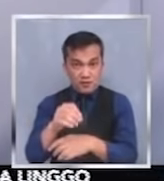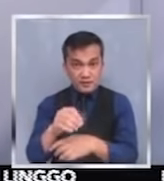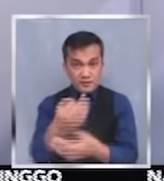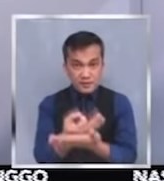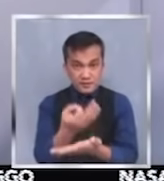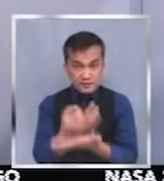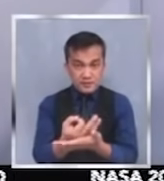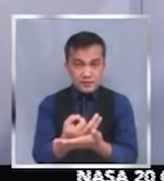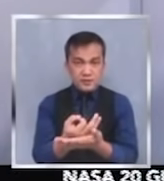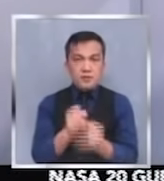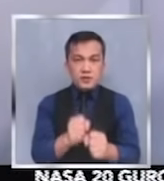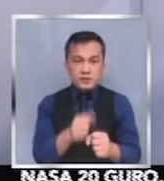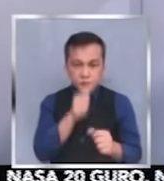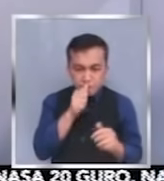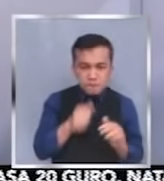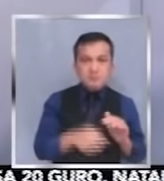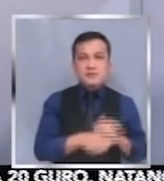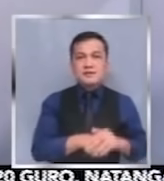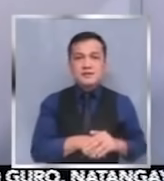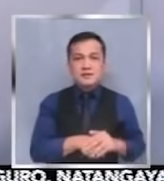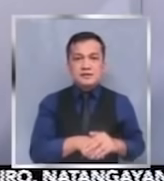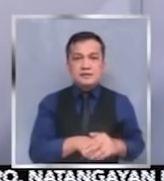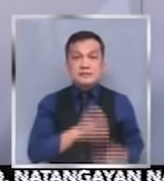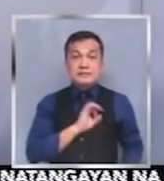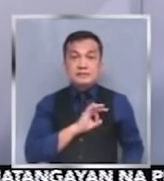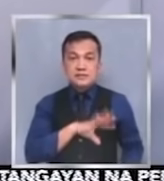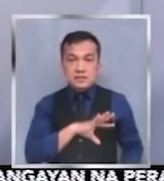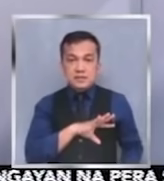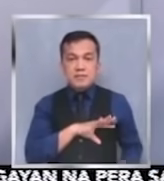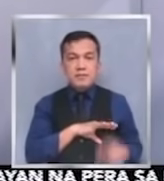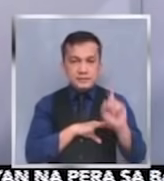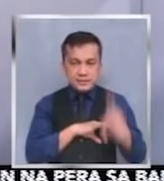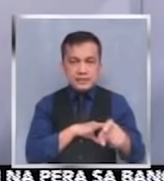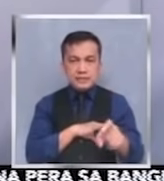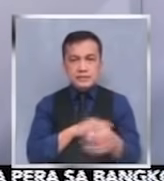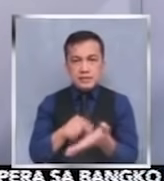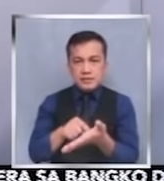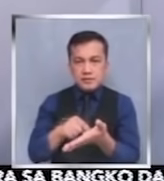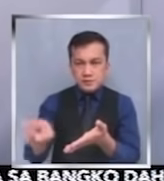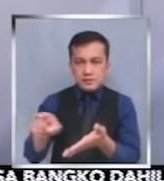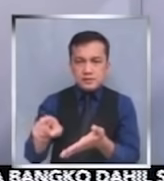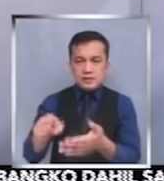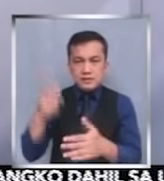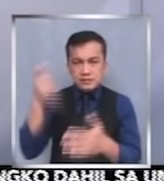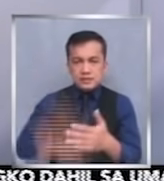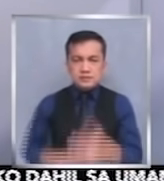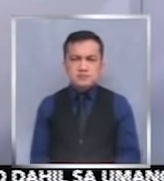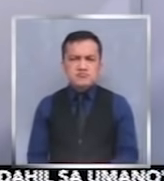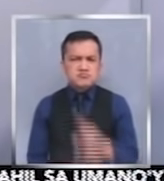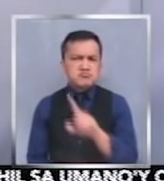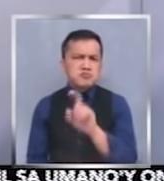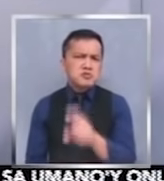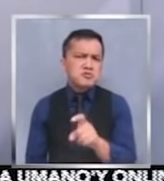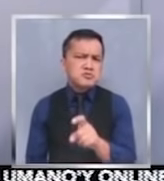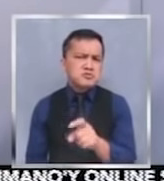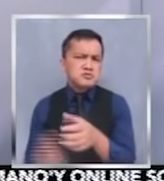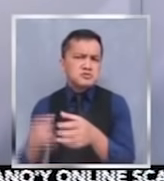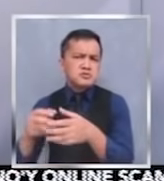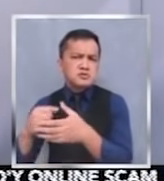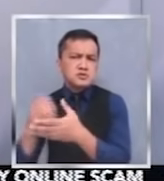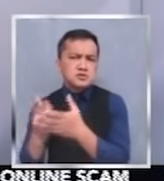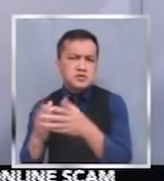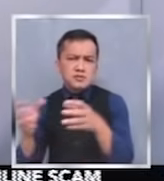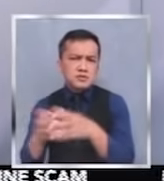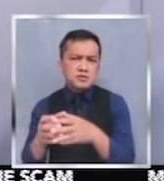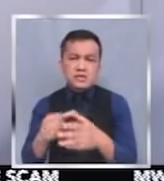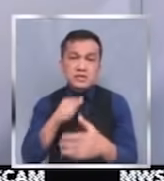itago bilang kita. Basta't nagbabayad ng buwis. Pero ang tanong ng ilang grupo, hindi man labag sa